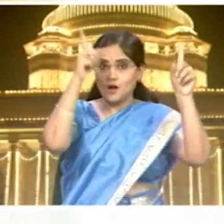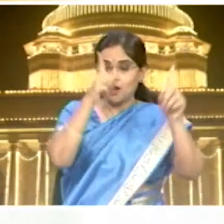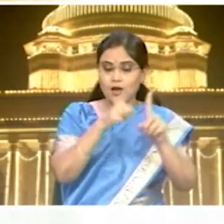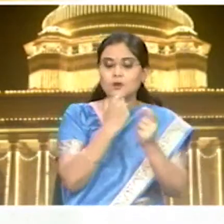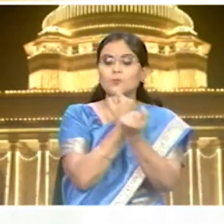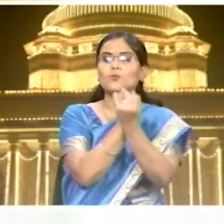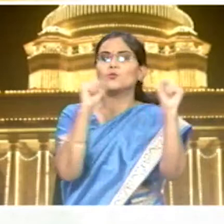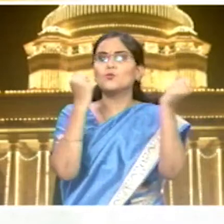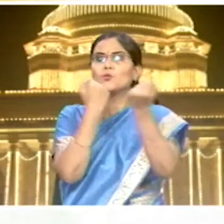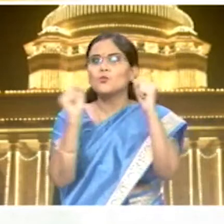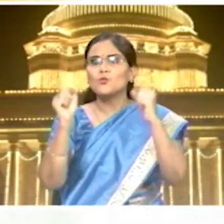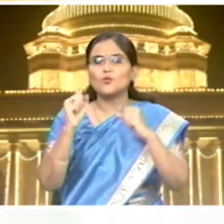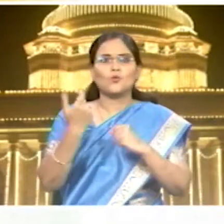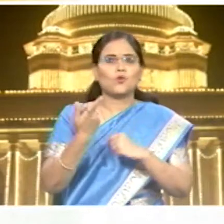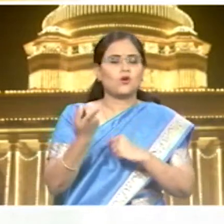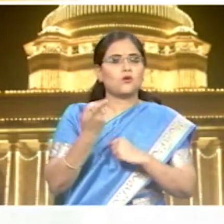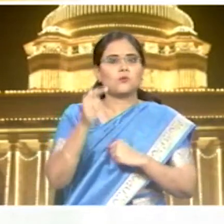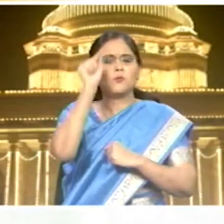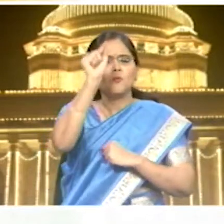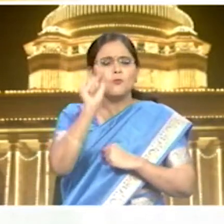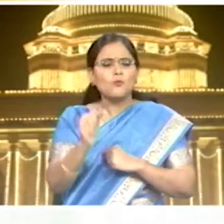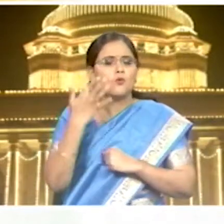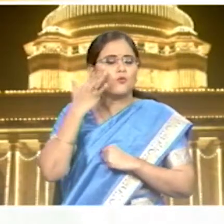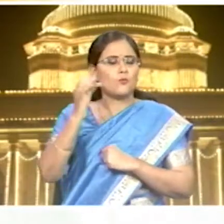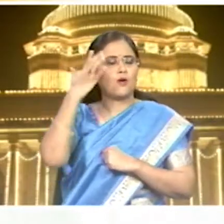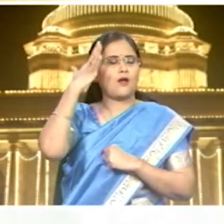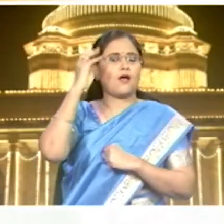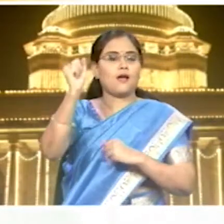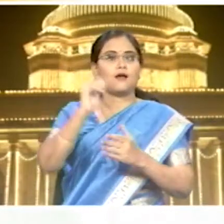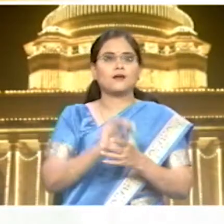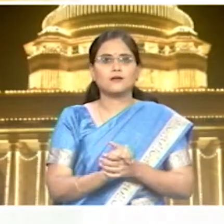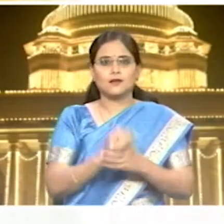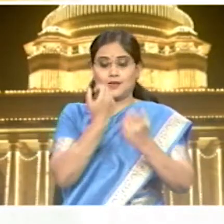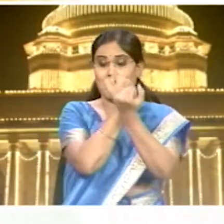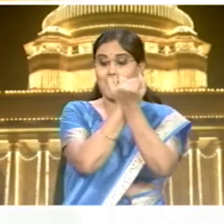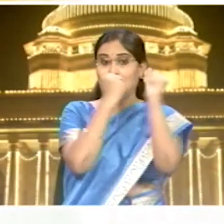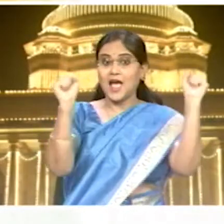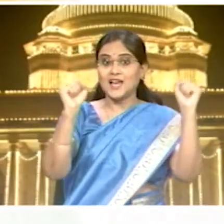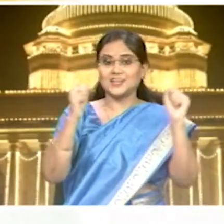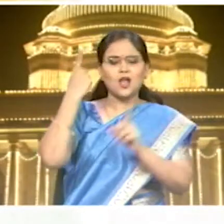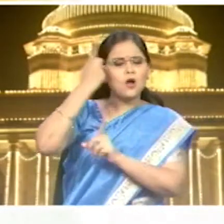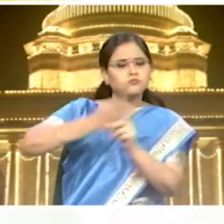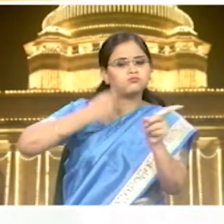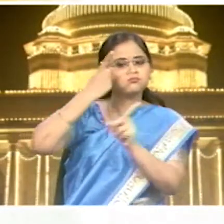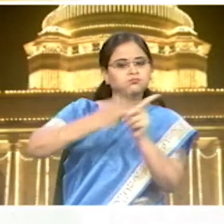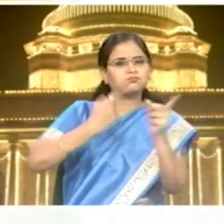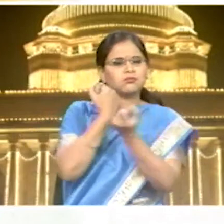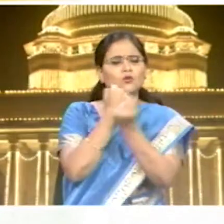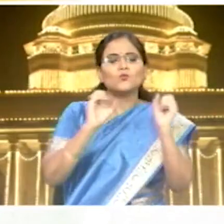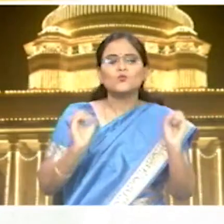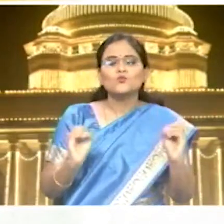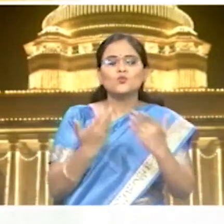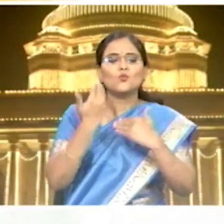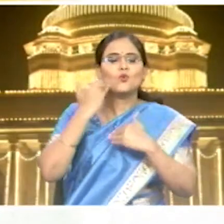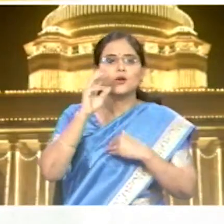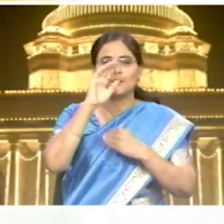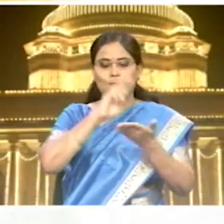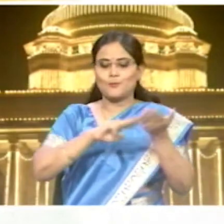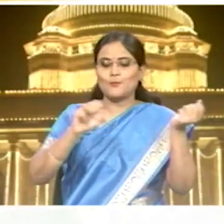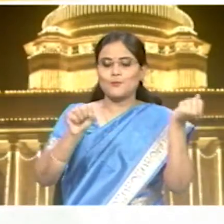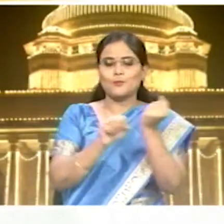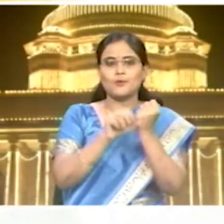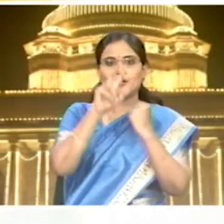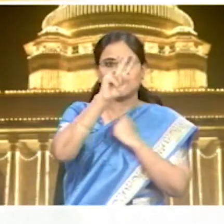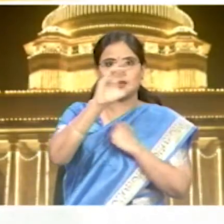महान आदर्शों का स्मरण किया जा रहा है। आजादी का अमृत महोत्सव मार्च 2021 में